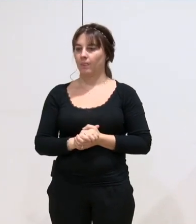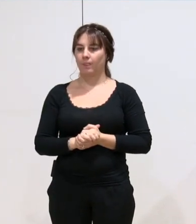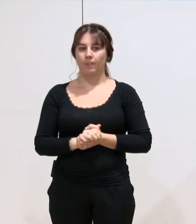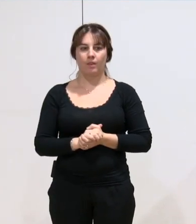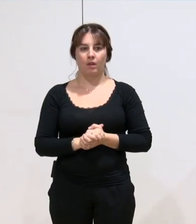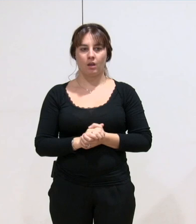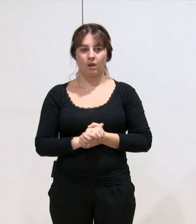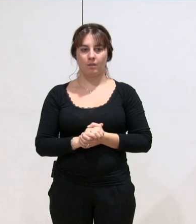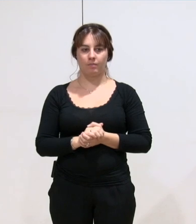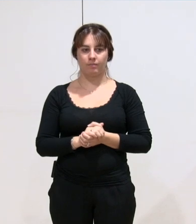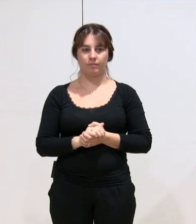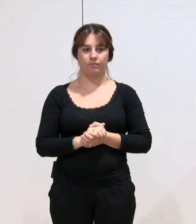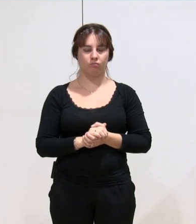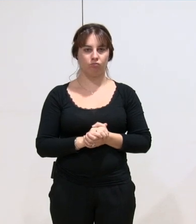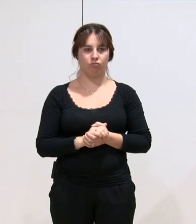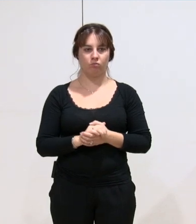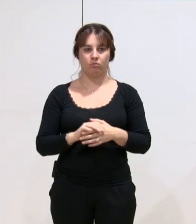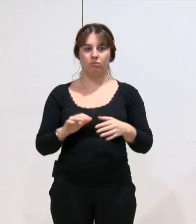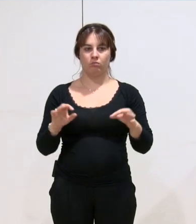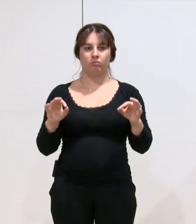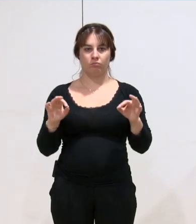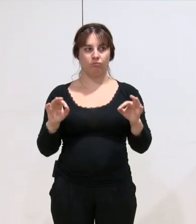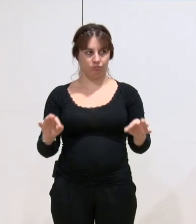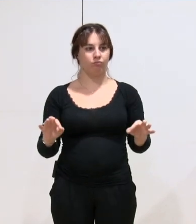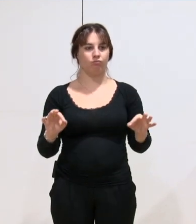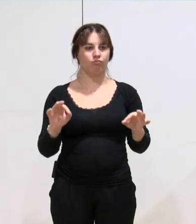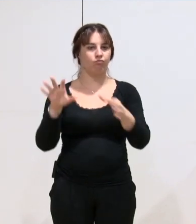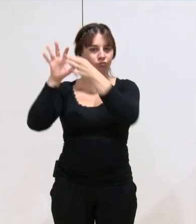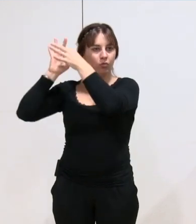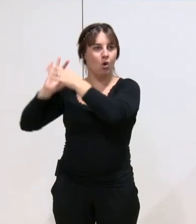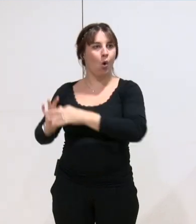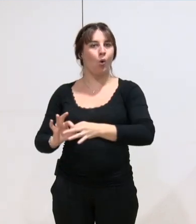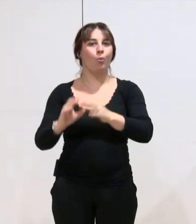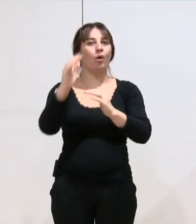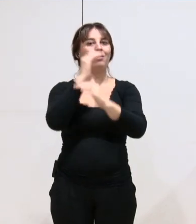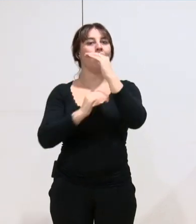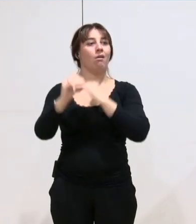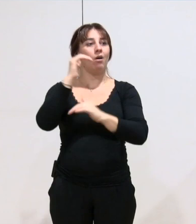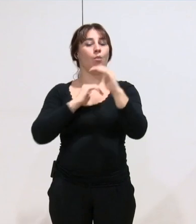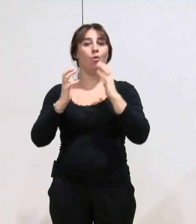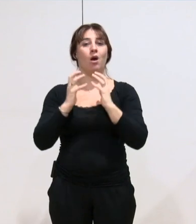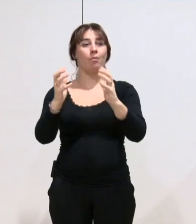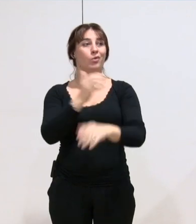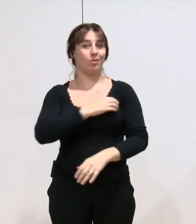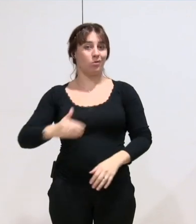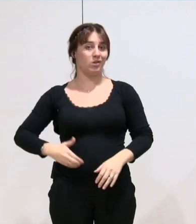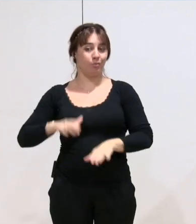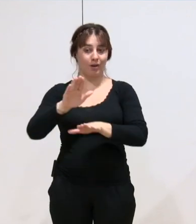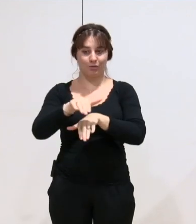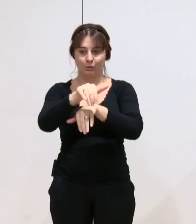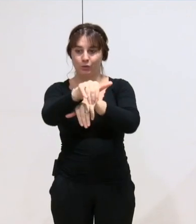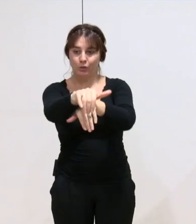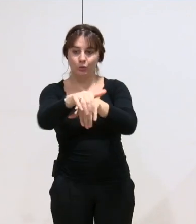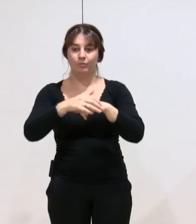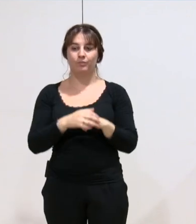Le micro est ouvert. Et donc, nous reprenons l'ordre du jour de notre conseil municipal avec